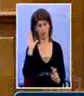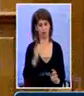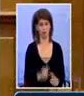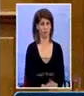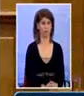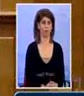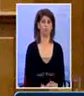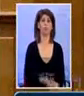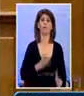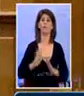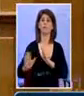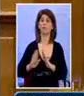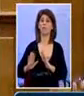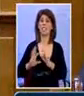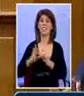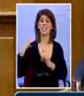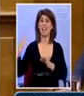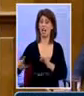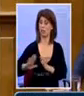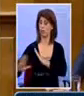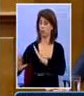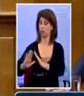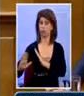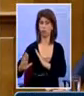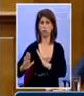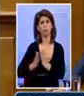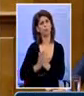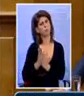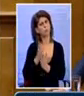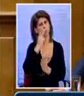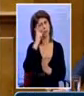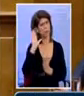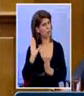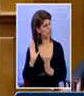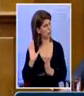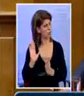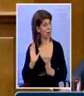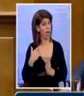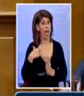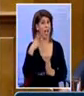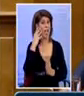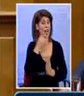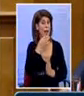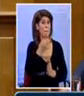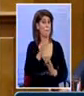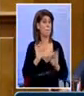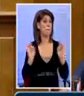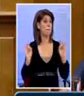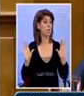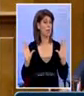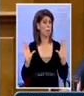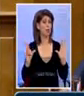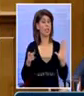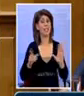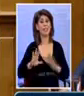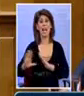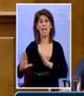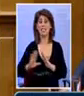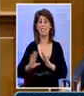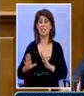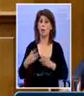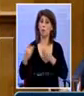Η ασυλία στο συνεργάτη σας, ηθικό δικαίωμα. Δεν άκουσα όμως να πείτε τίποτα για την ασυλία